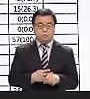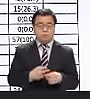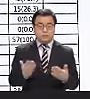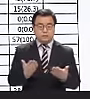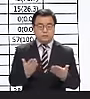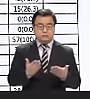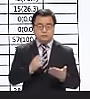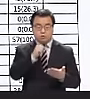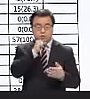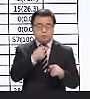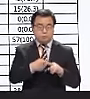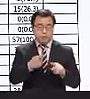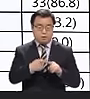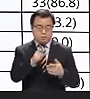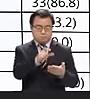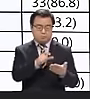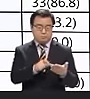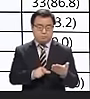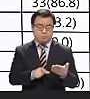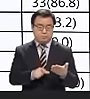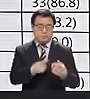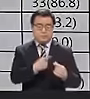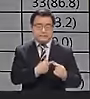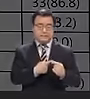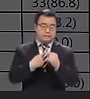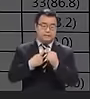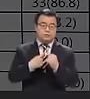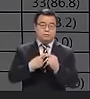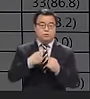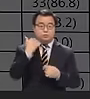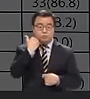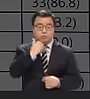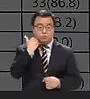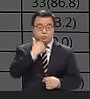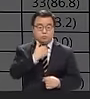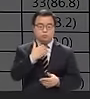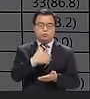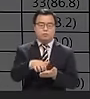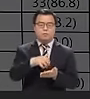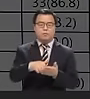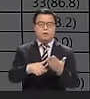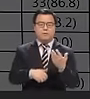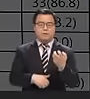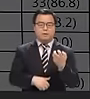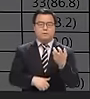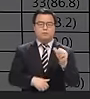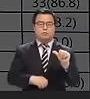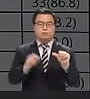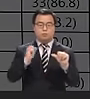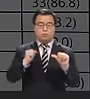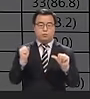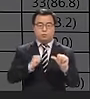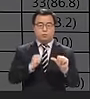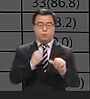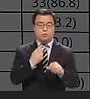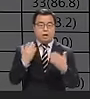현황입니다. 1등수, 즉 최고점을 받은 교사들의 85%가